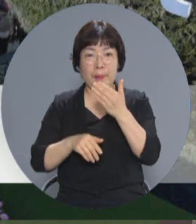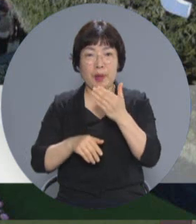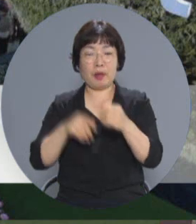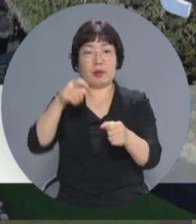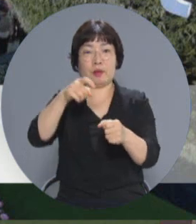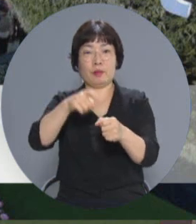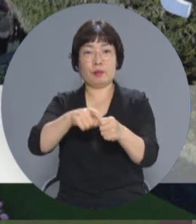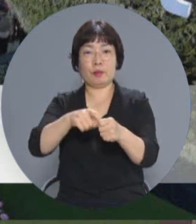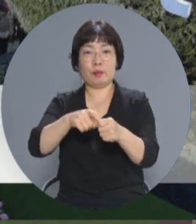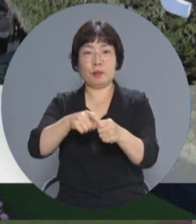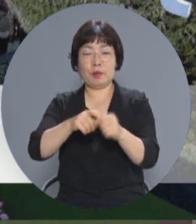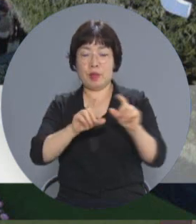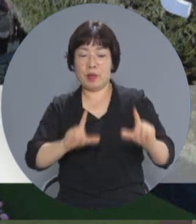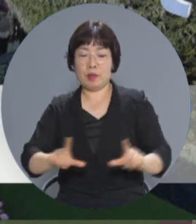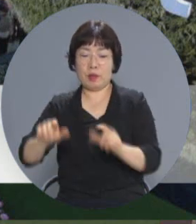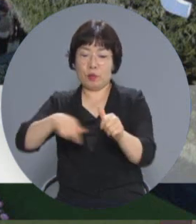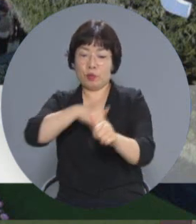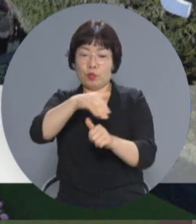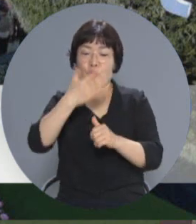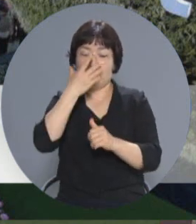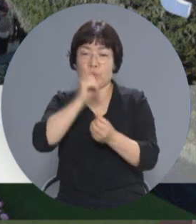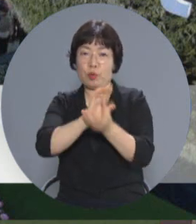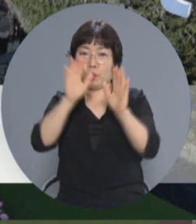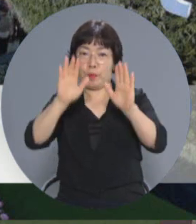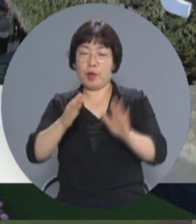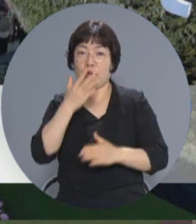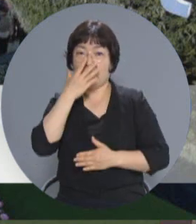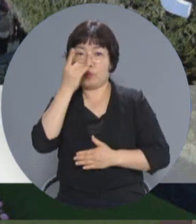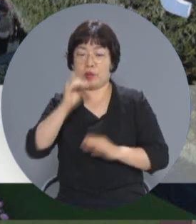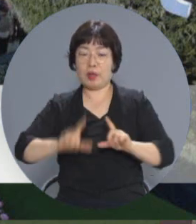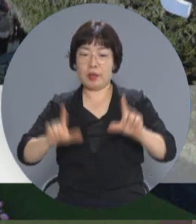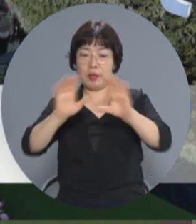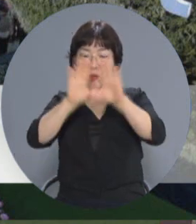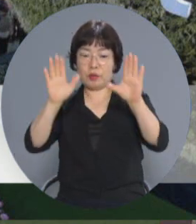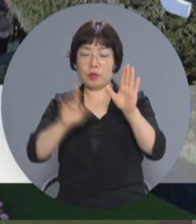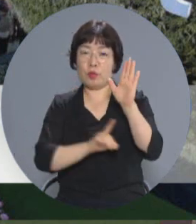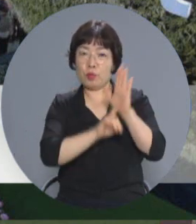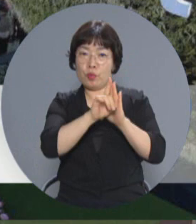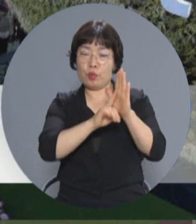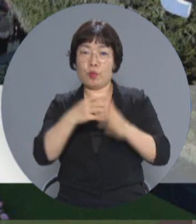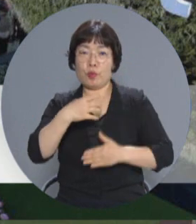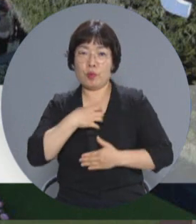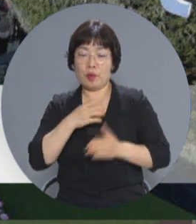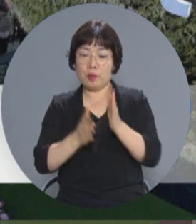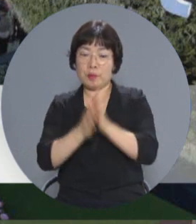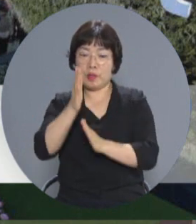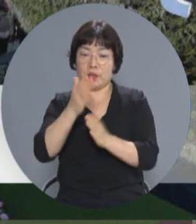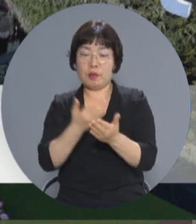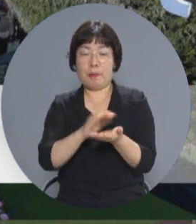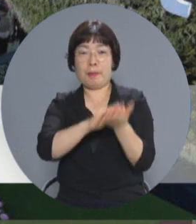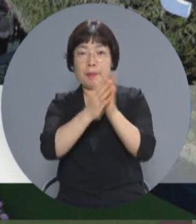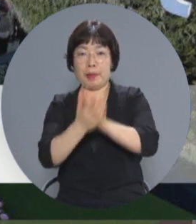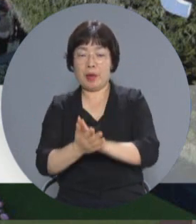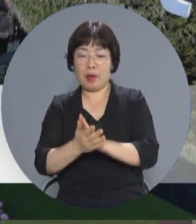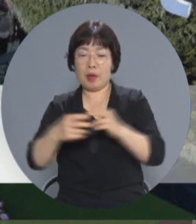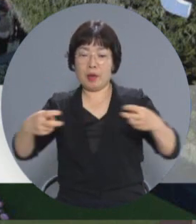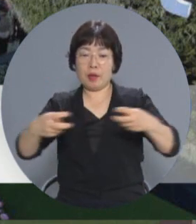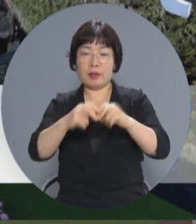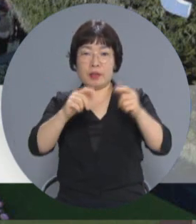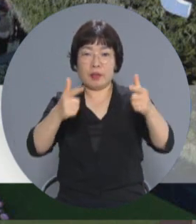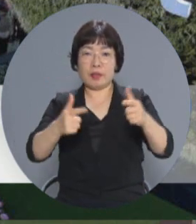개념인데요. 생태와 정원의 도시 순천시는 기후위기와 도시 혁신의 대안으로 자동차가 아닌 사람